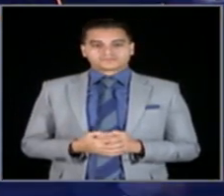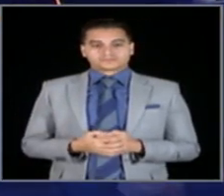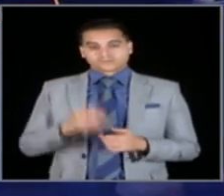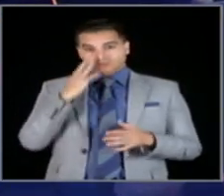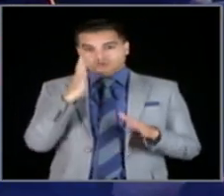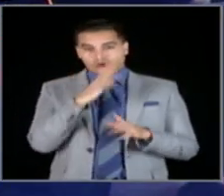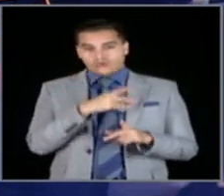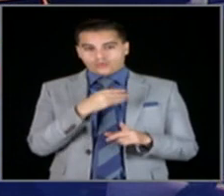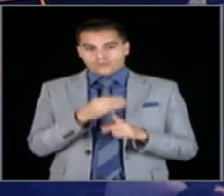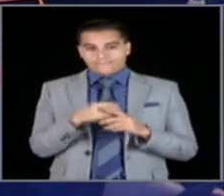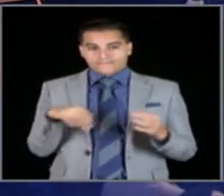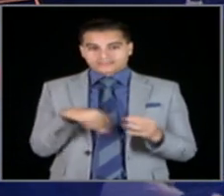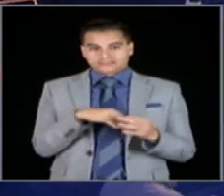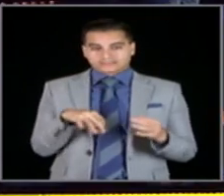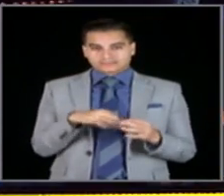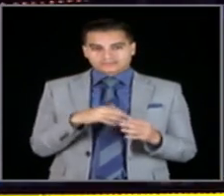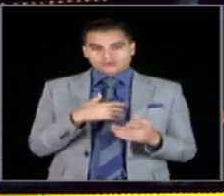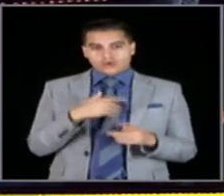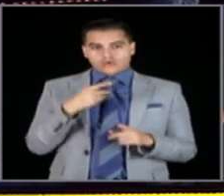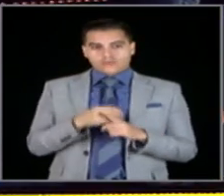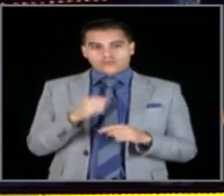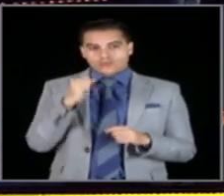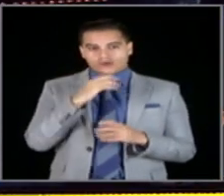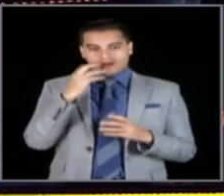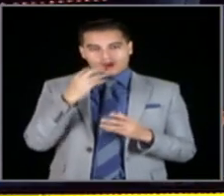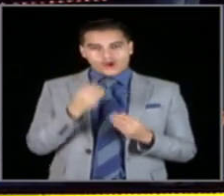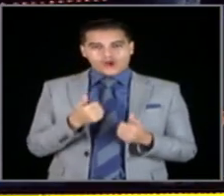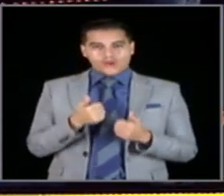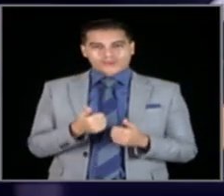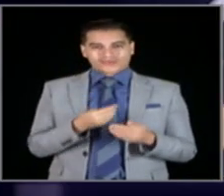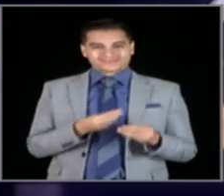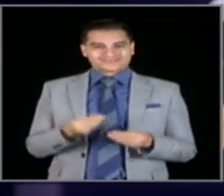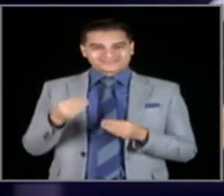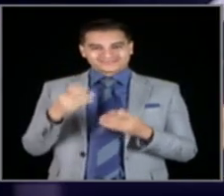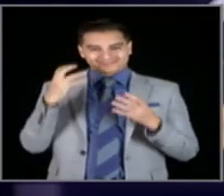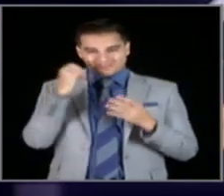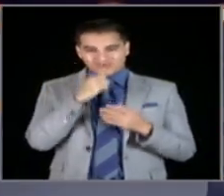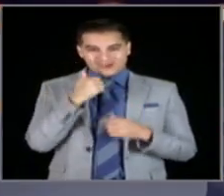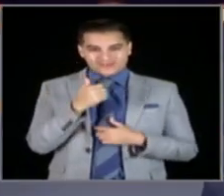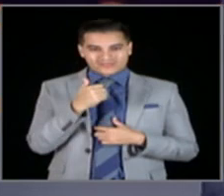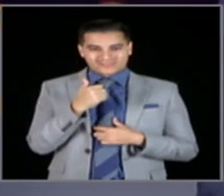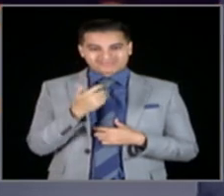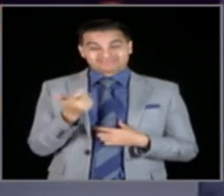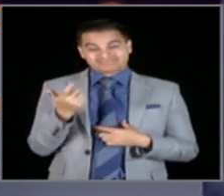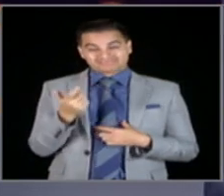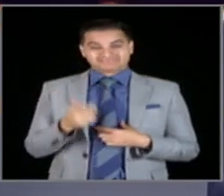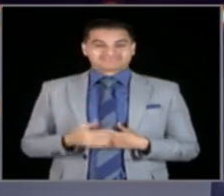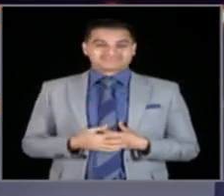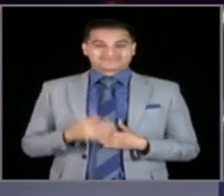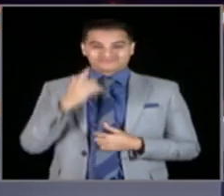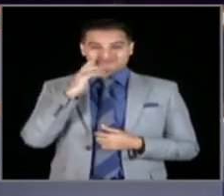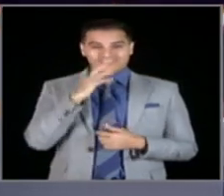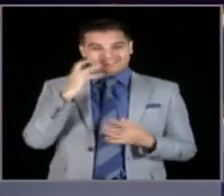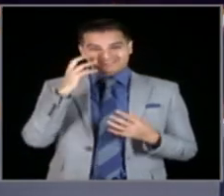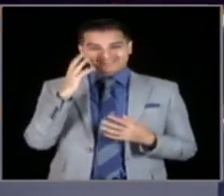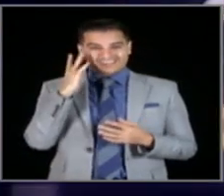شكلك كده بتحب المزيكا. عجبتني الاغنيه، كان نفسي اقعد هناك على طول. الاغنيه عجبتك جدا، شكلك كنت